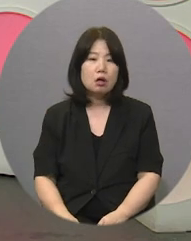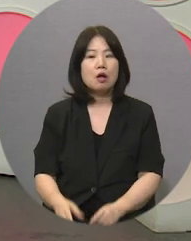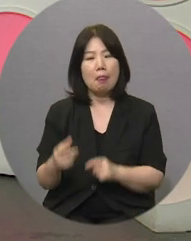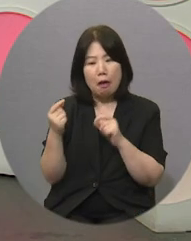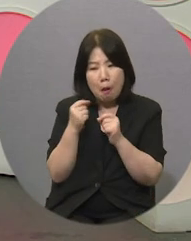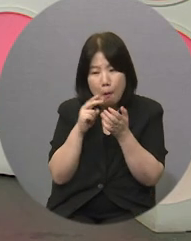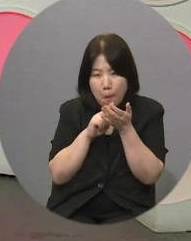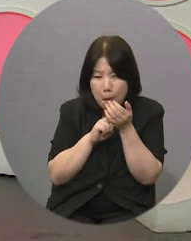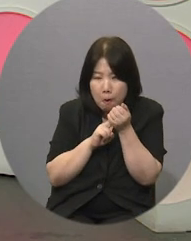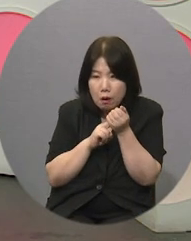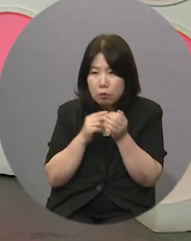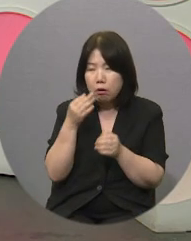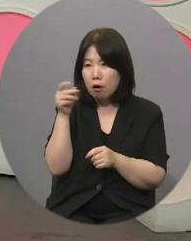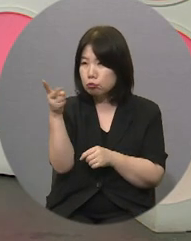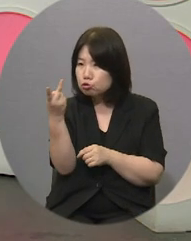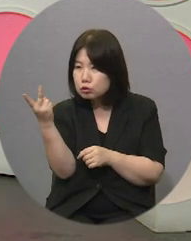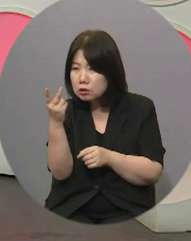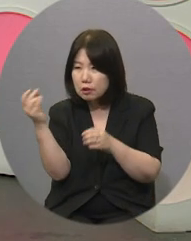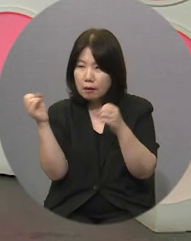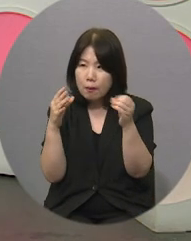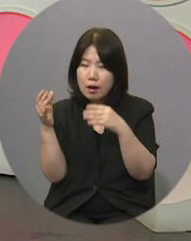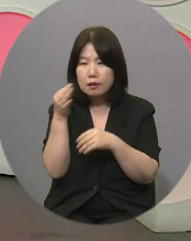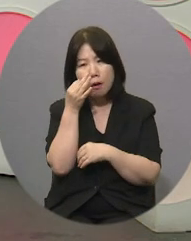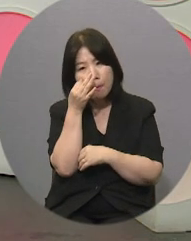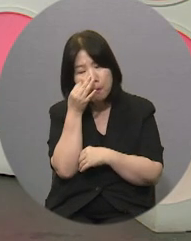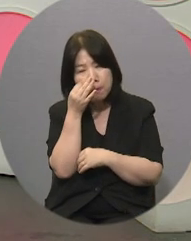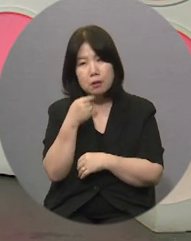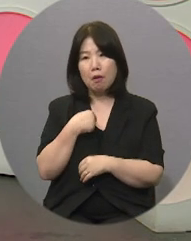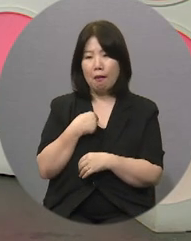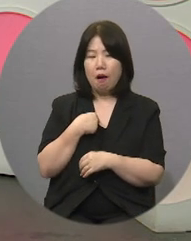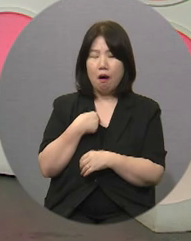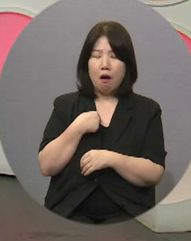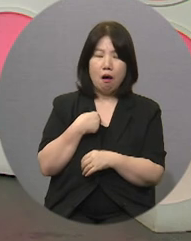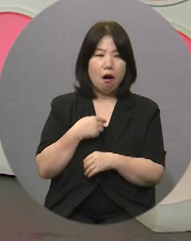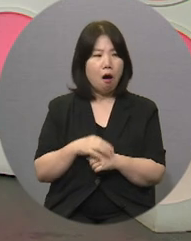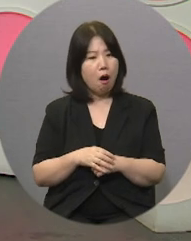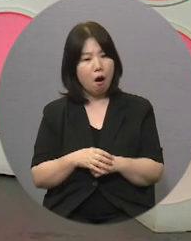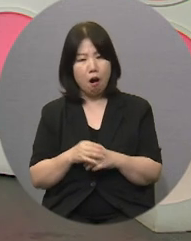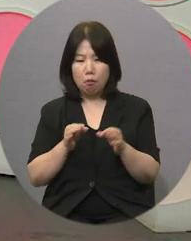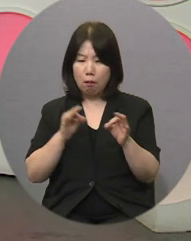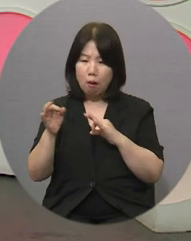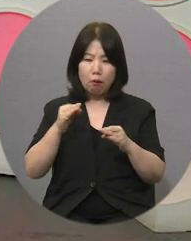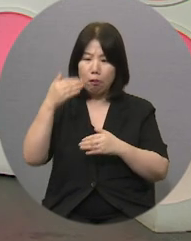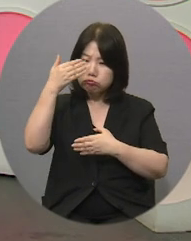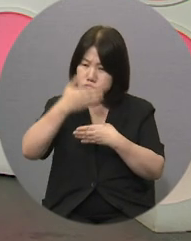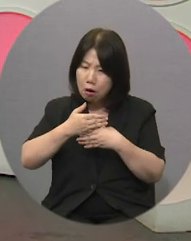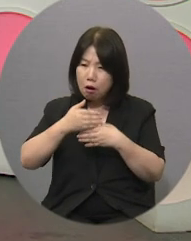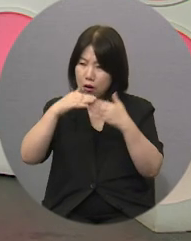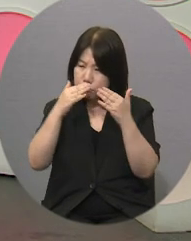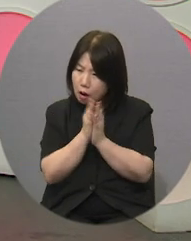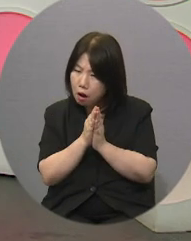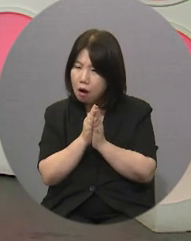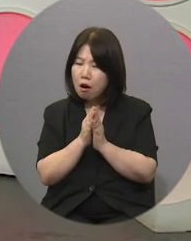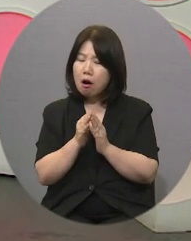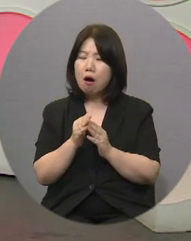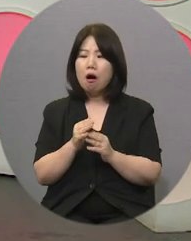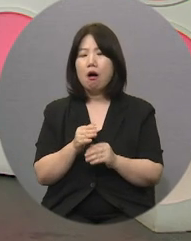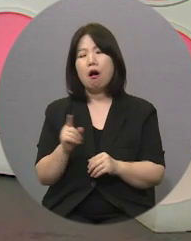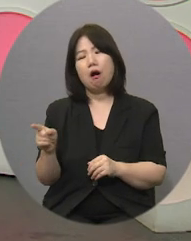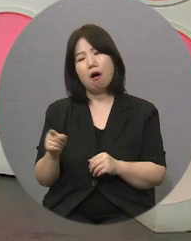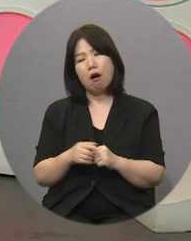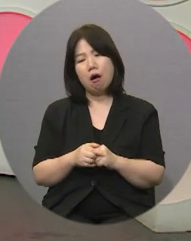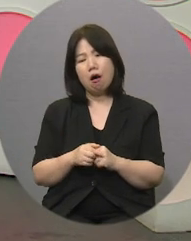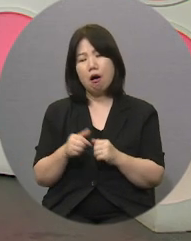근처에 숨어 엄마와 아주머니의 대화를 듣던 저는 가게가 문을 닫는다는 소식에 아주머니의